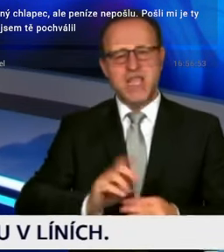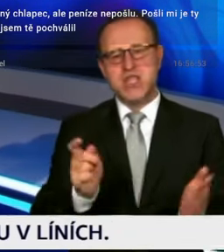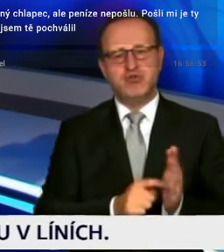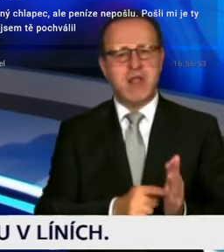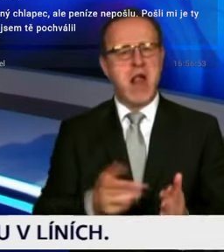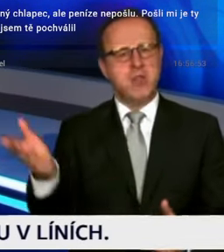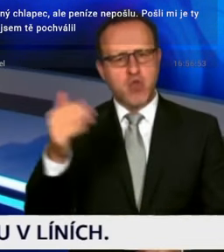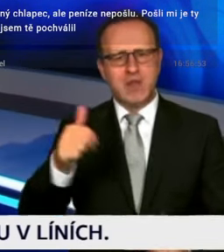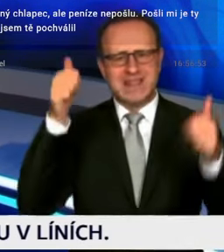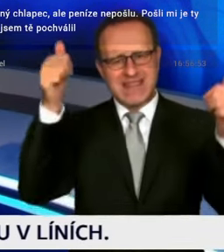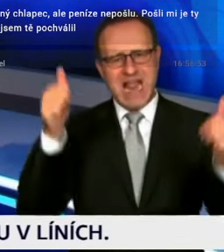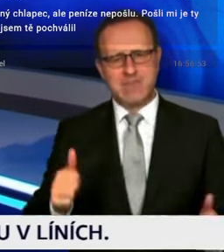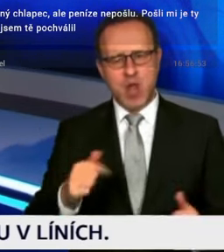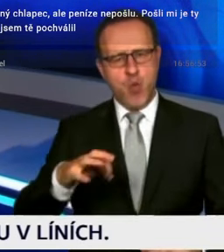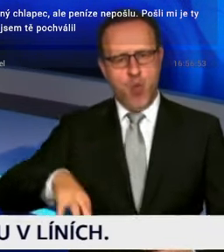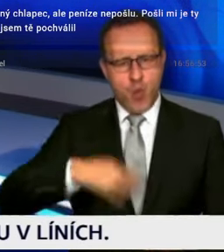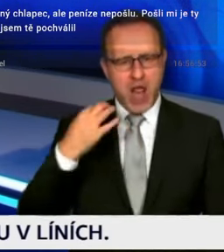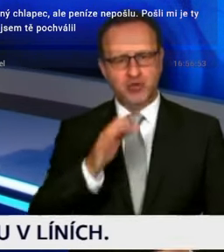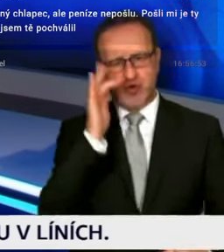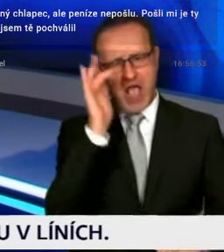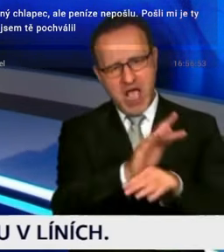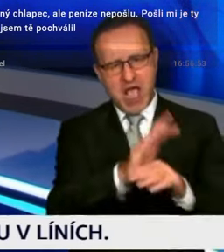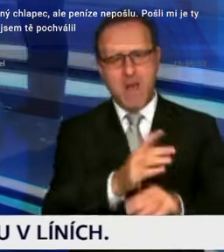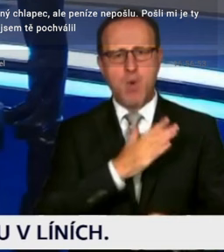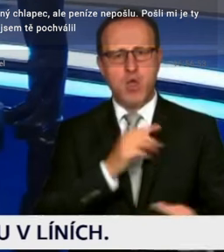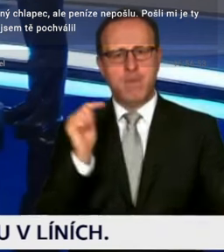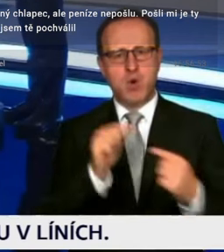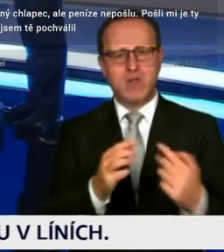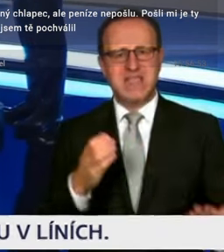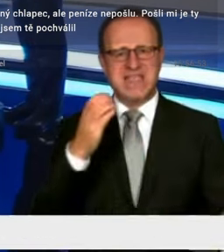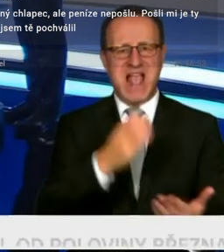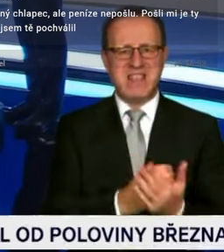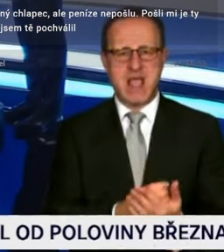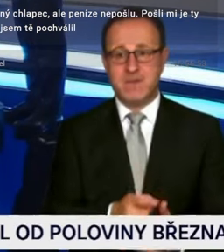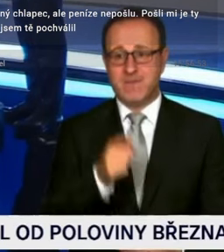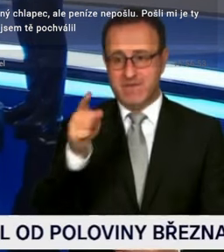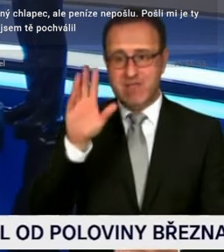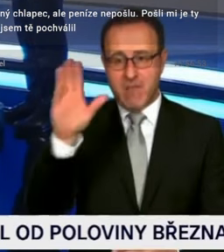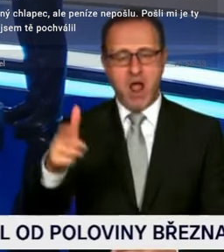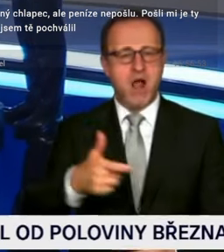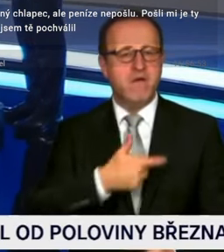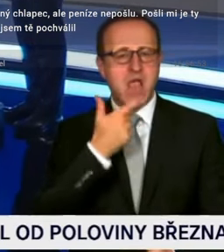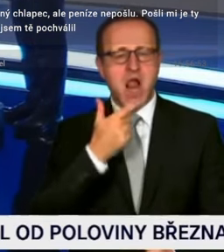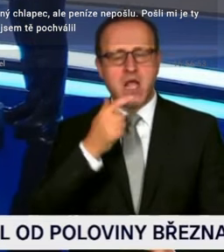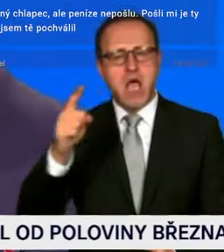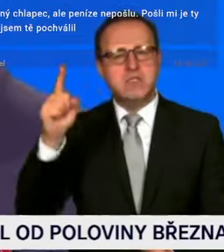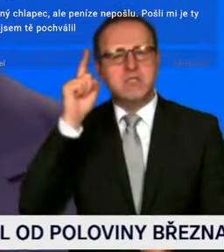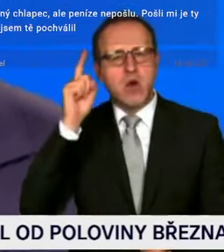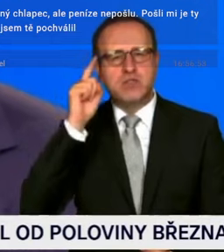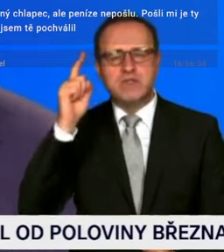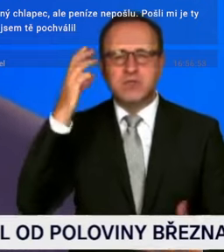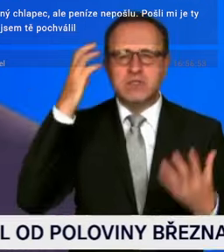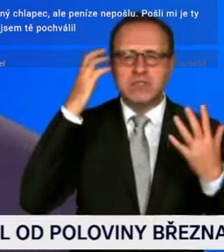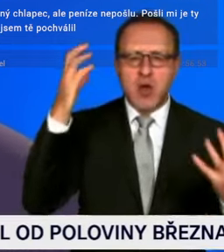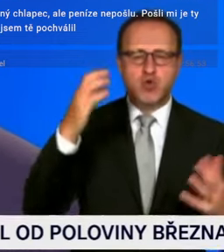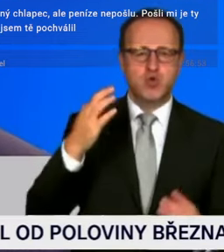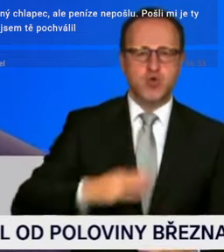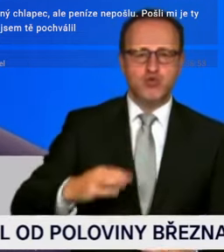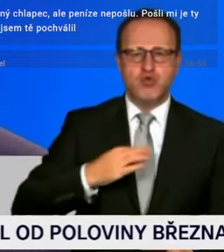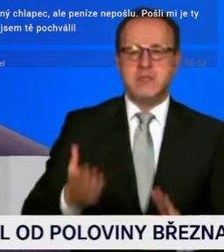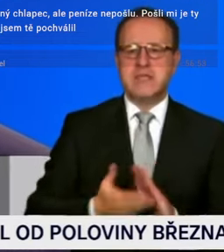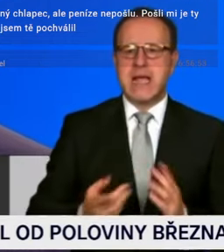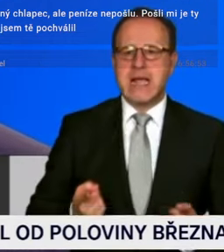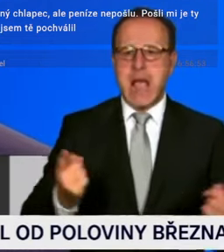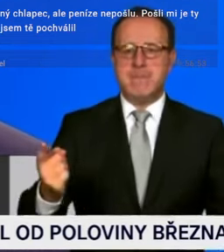nosili transparenty ktoré urážajú a hania Takže keď ste mali takú veľkú starosť o slušnosť tej kampane Tak ste nemuseli svojmu